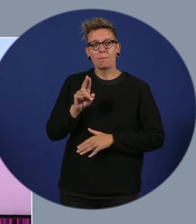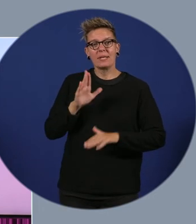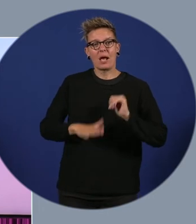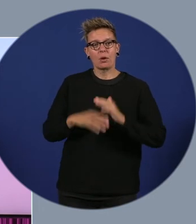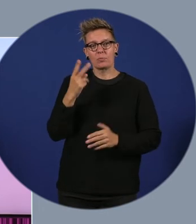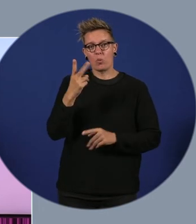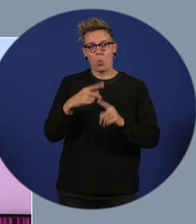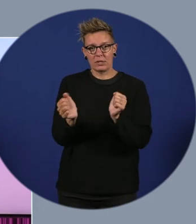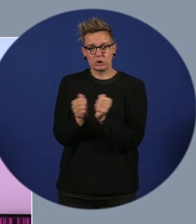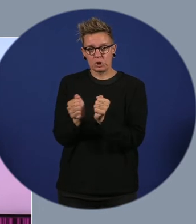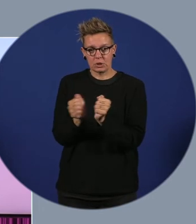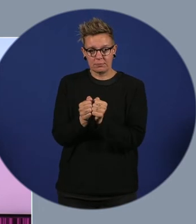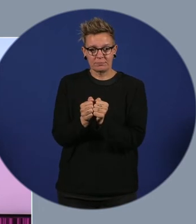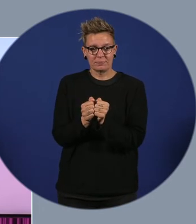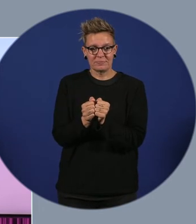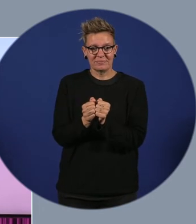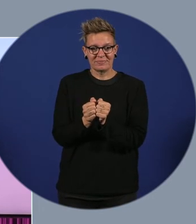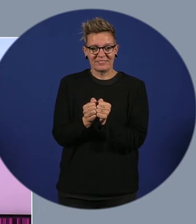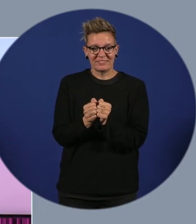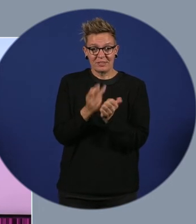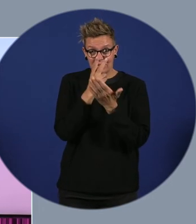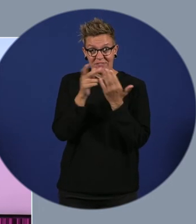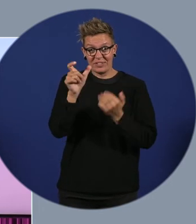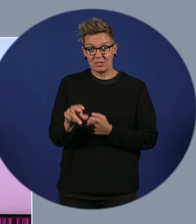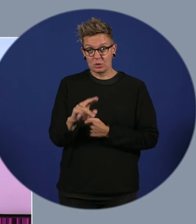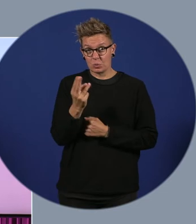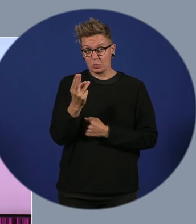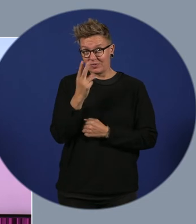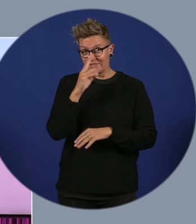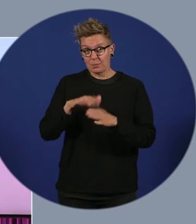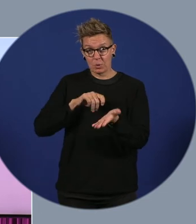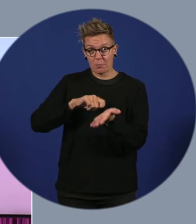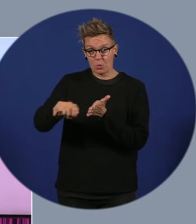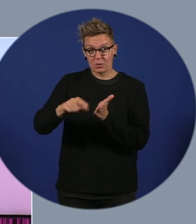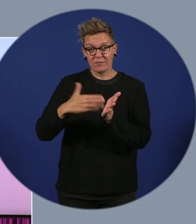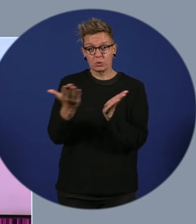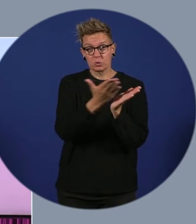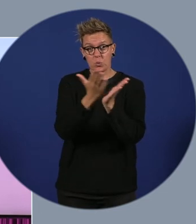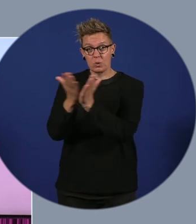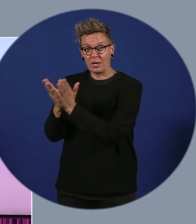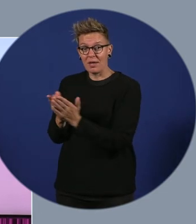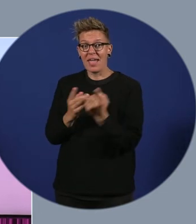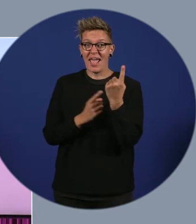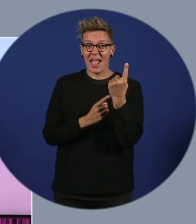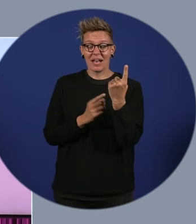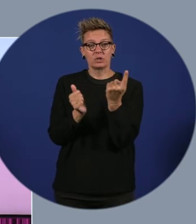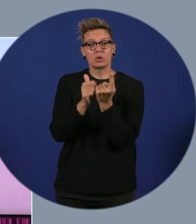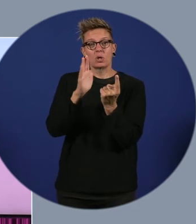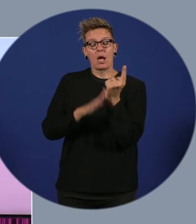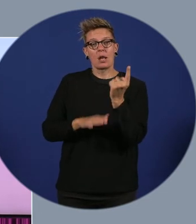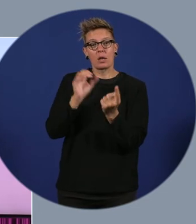olika linjer, vilket faktiskt visar sig väldigt mycket nu när vi får de här rapporteringarna från skolorna. Den ena linjen har att göra